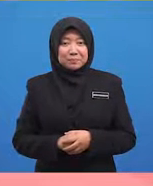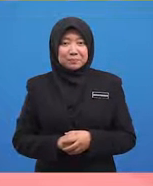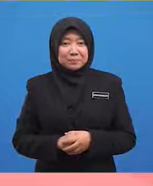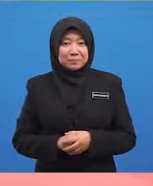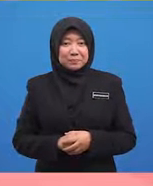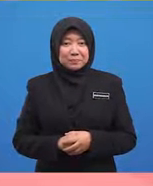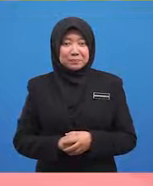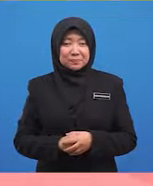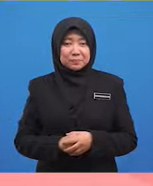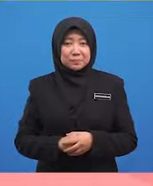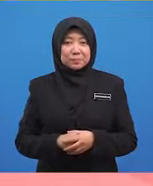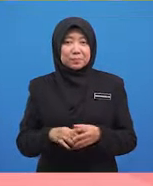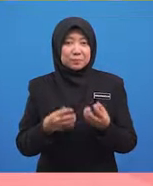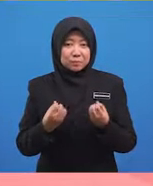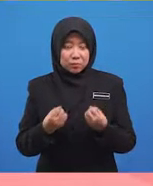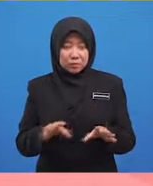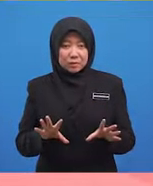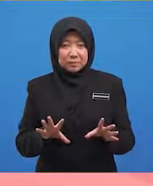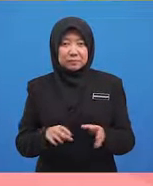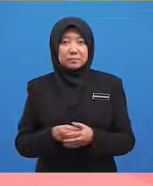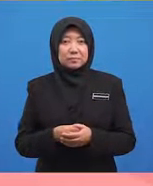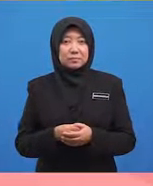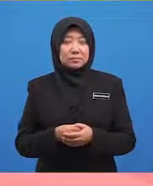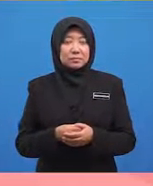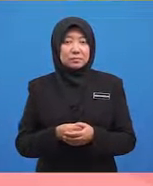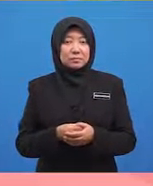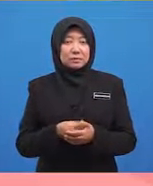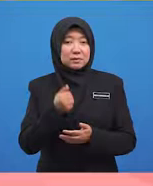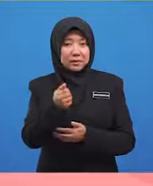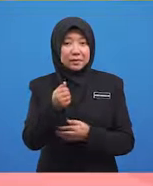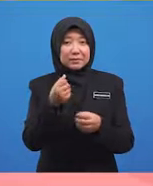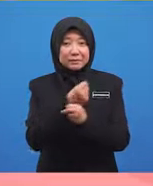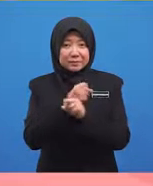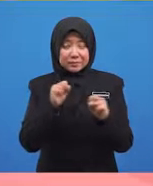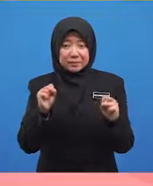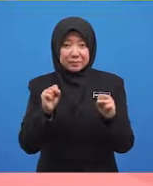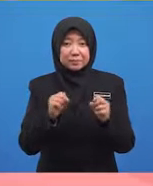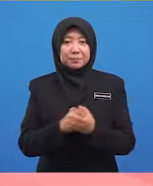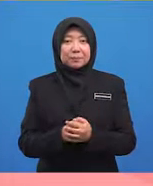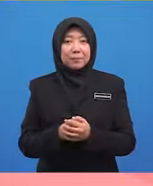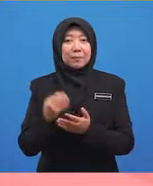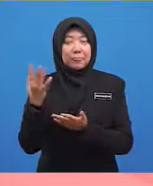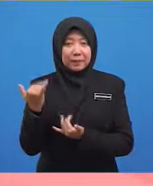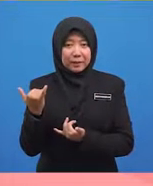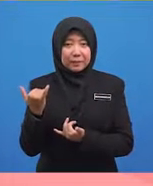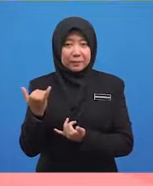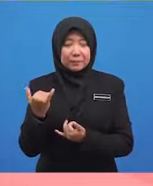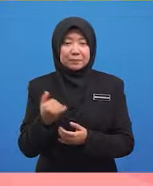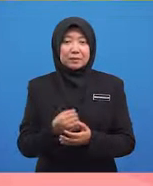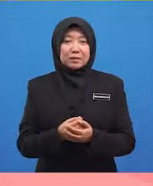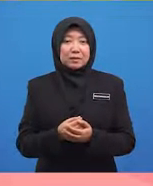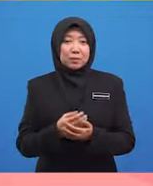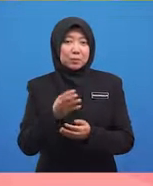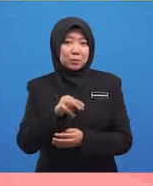Baik, sudahkah kamu bersedia? Cikgu berharap kamu